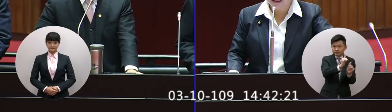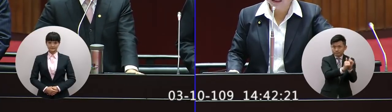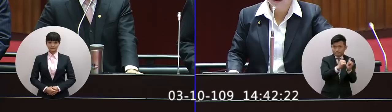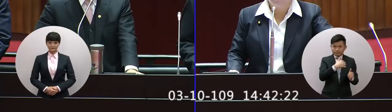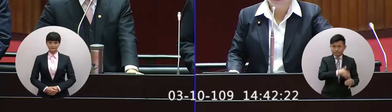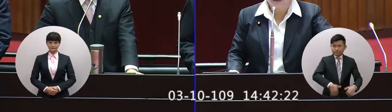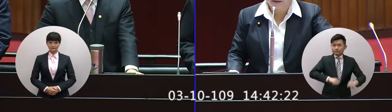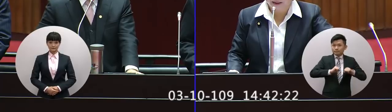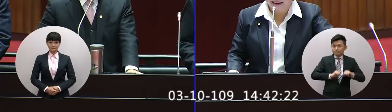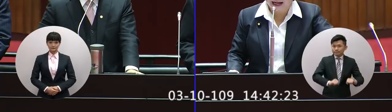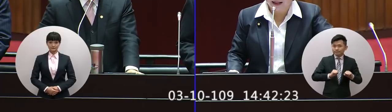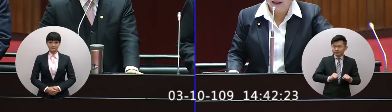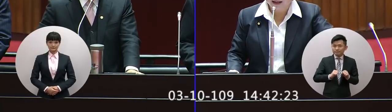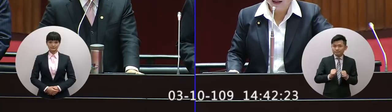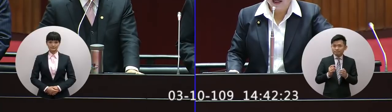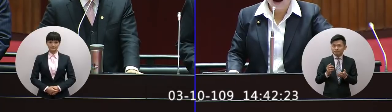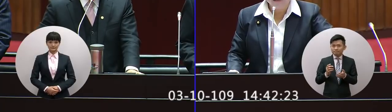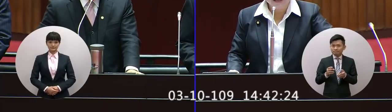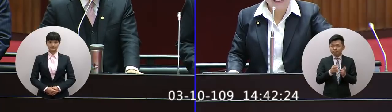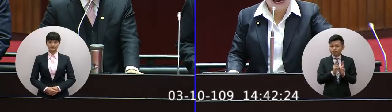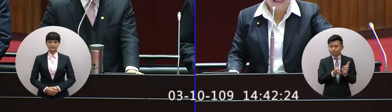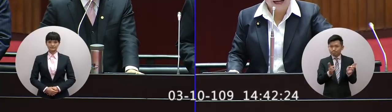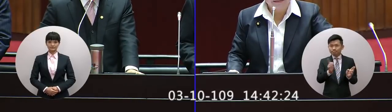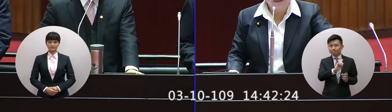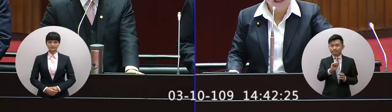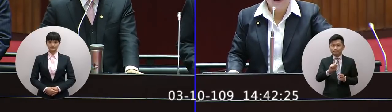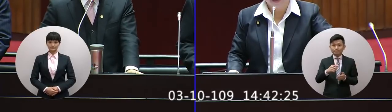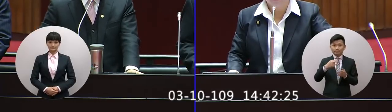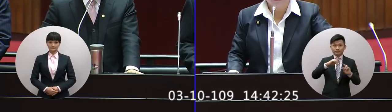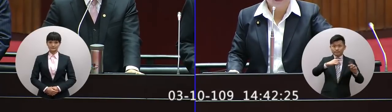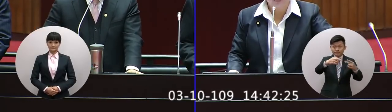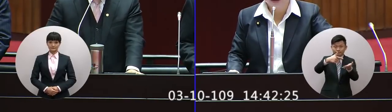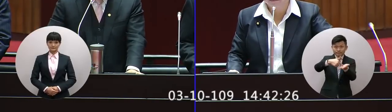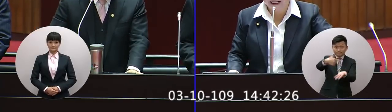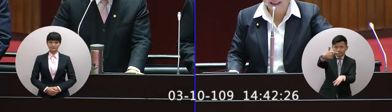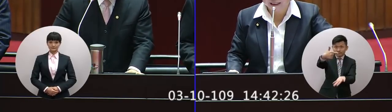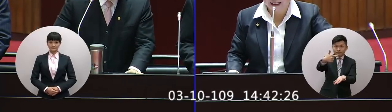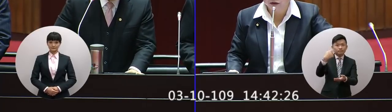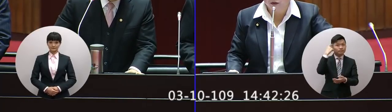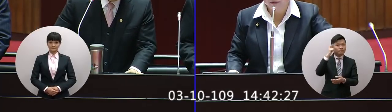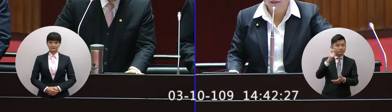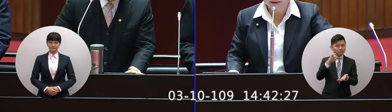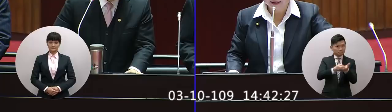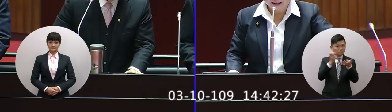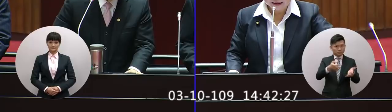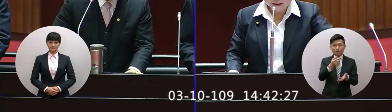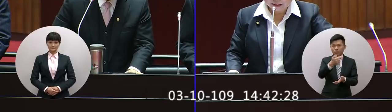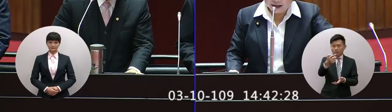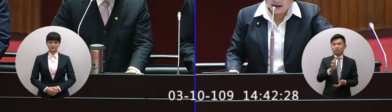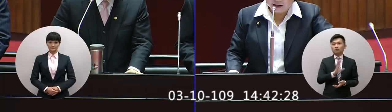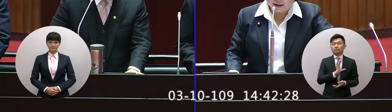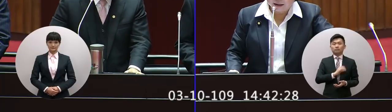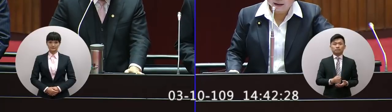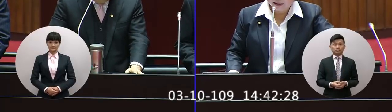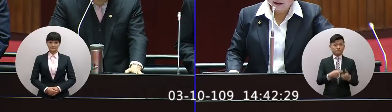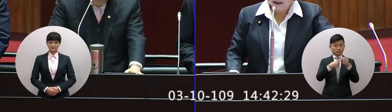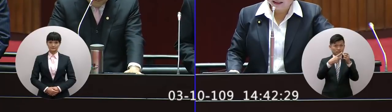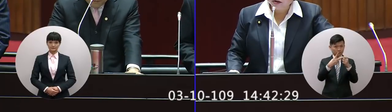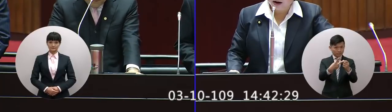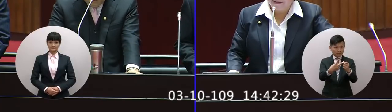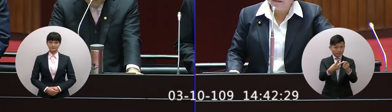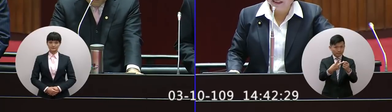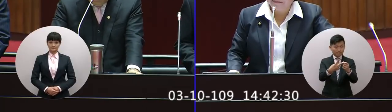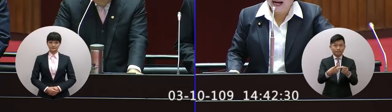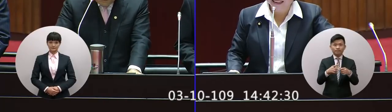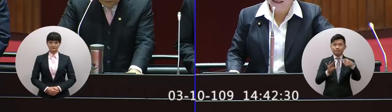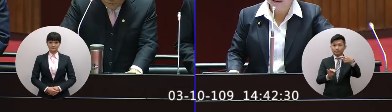的健康是怎么样的对待？6次的改善，代表的确是非常的严重。第二个，